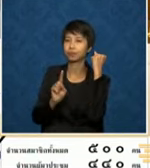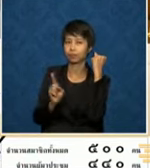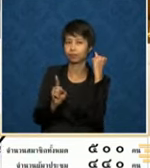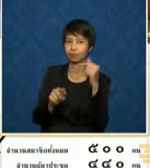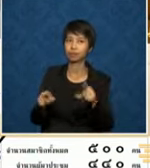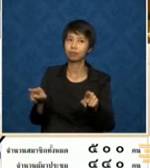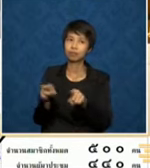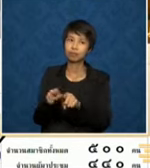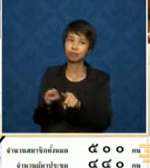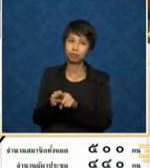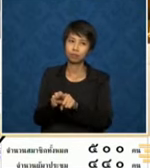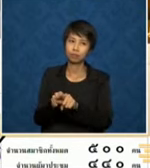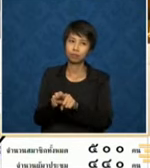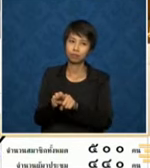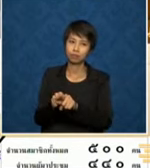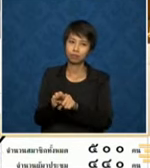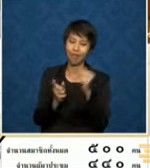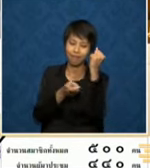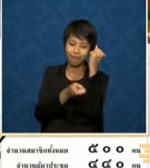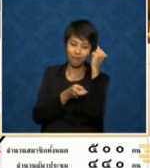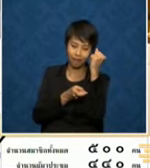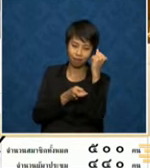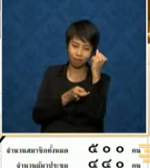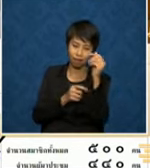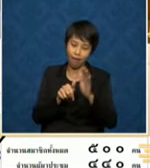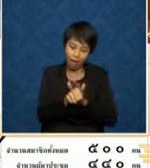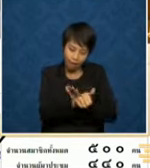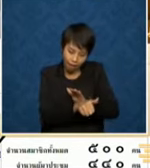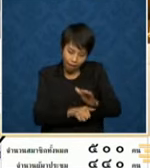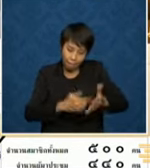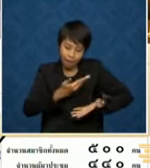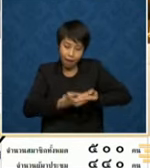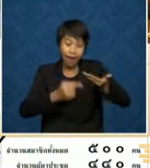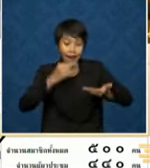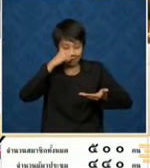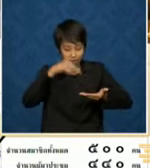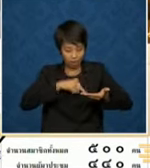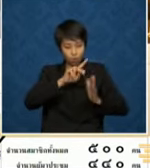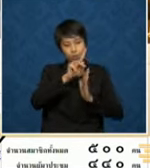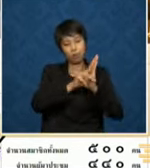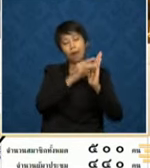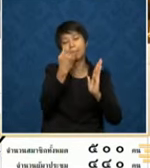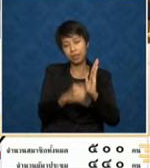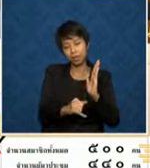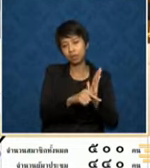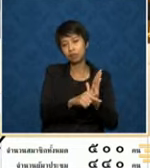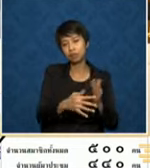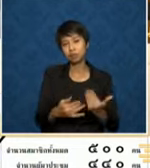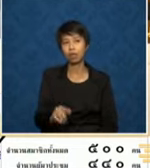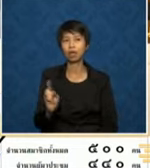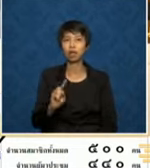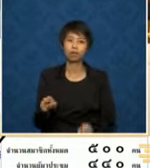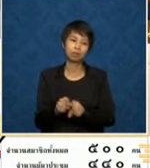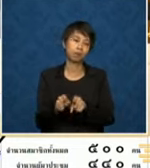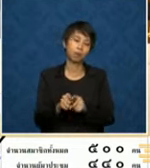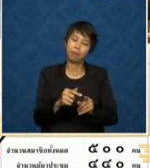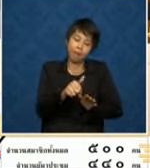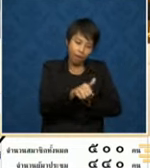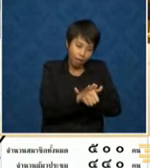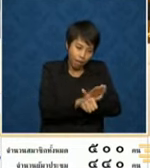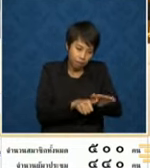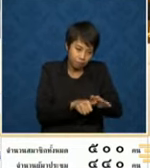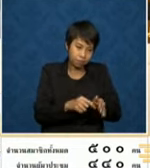สู่แผ่นดินสยามสองประเภทประเภทหนึ่งคือเถื่อนคือไม่ถูกต้องเลย